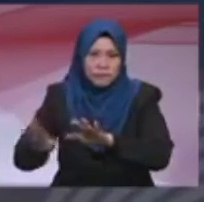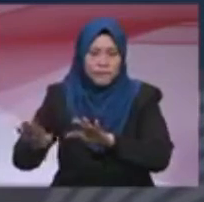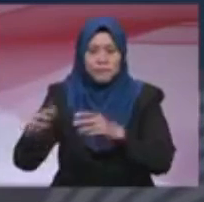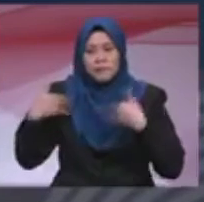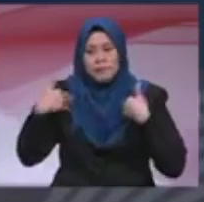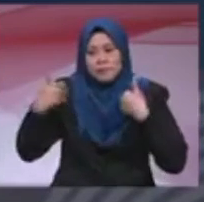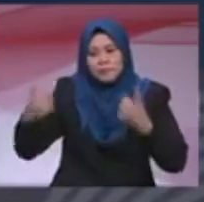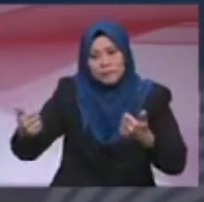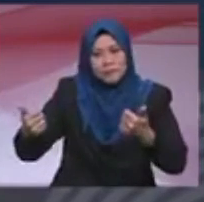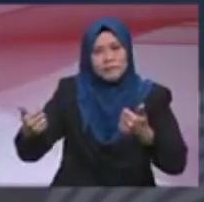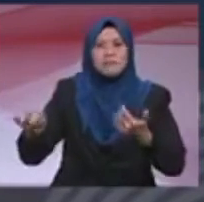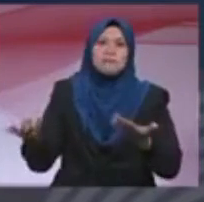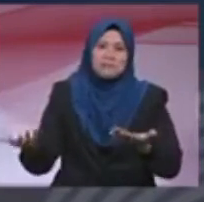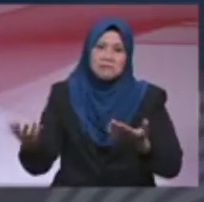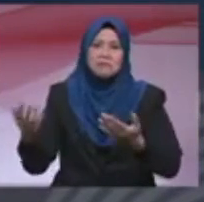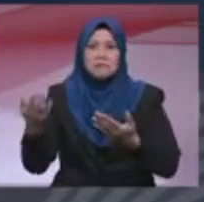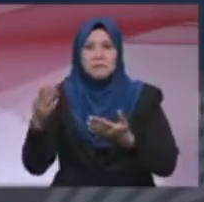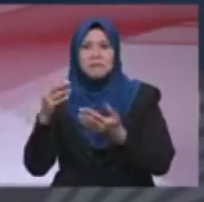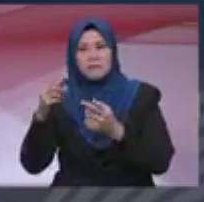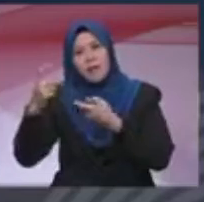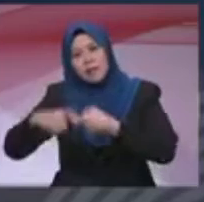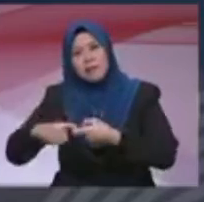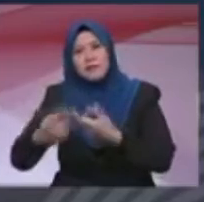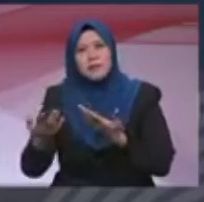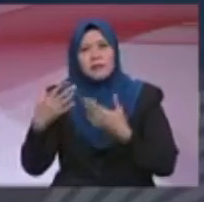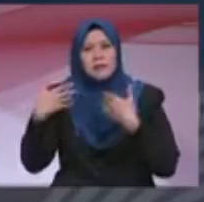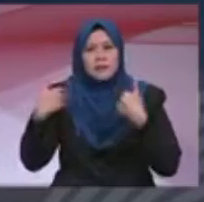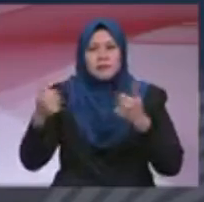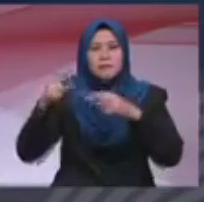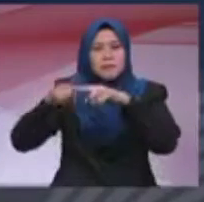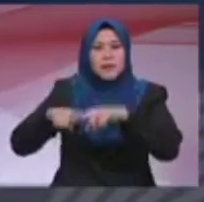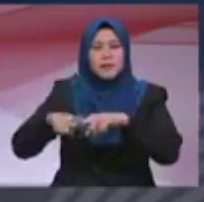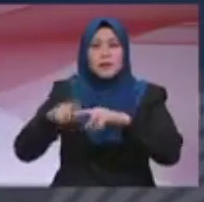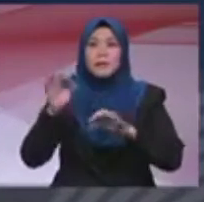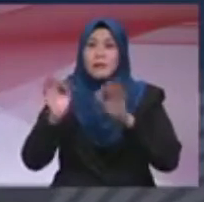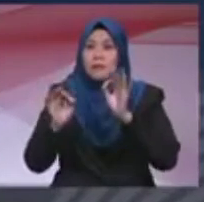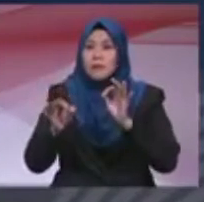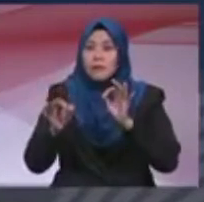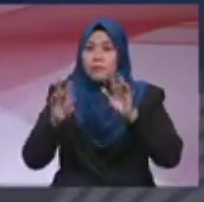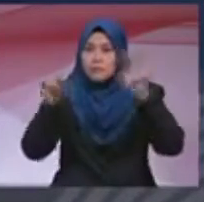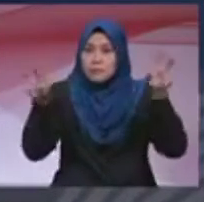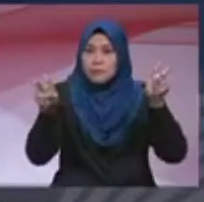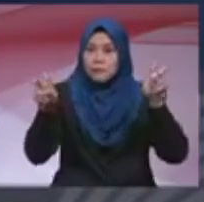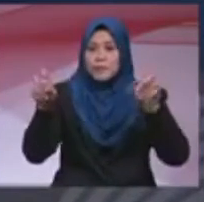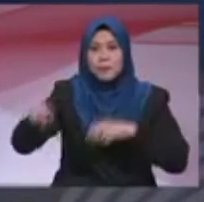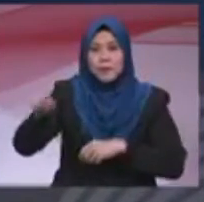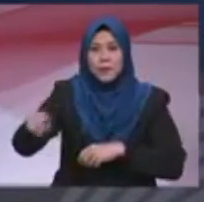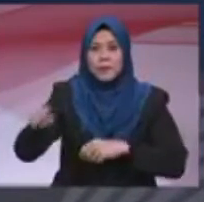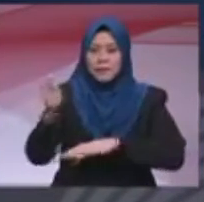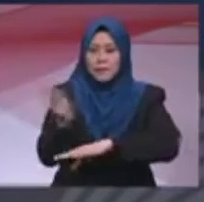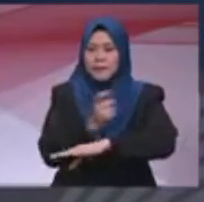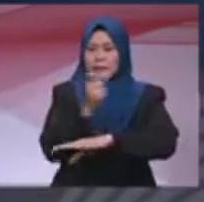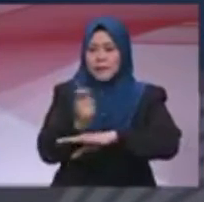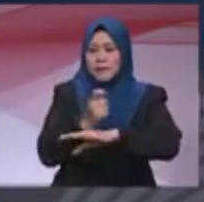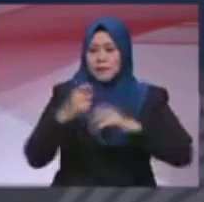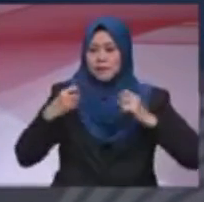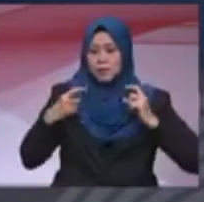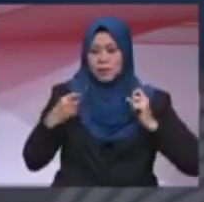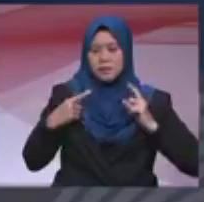dengan kesihatan dan sebagainya. Tapi dalam konteks keperluan, maka tadika swasta dibenarkan